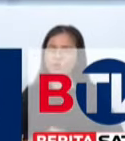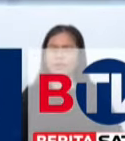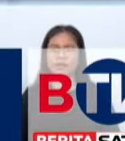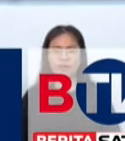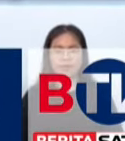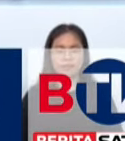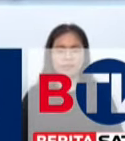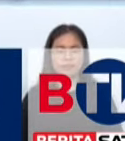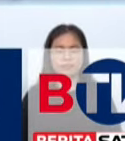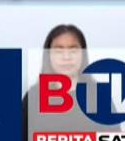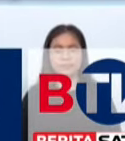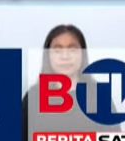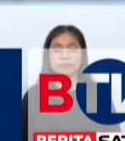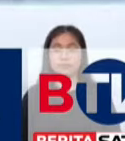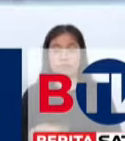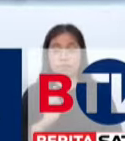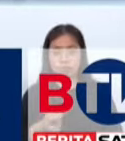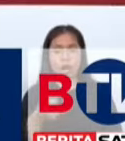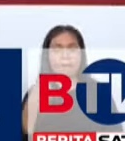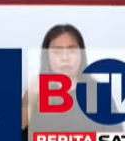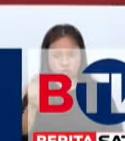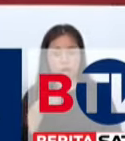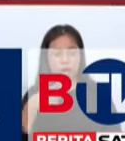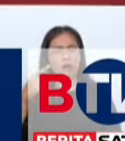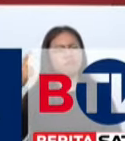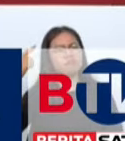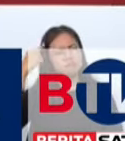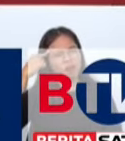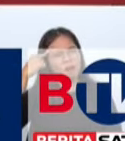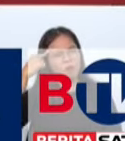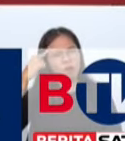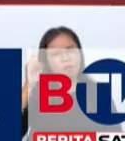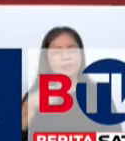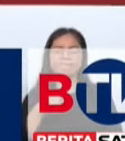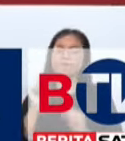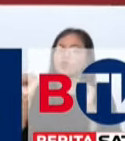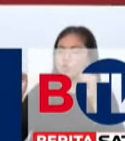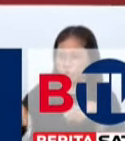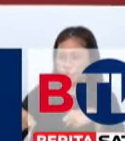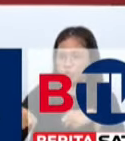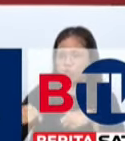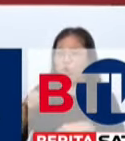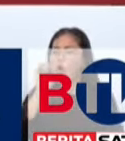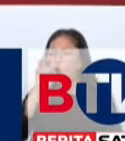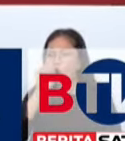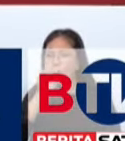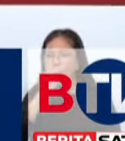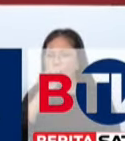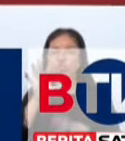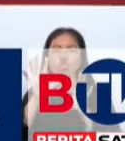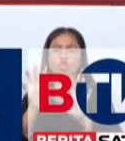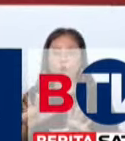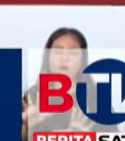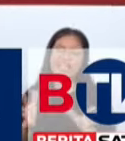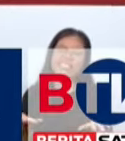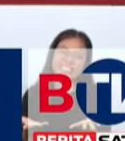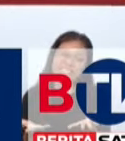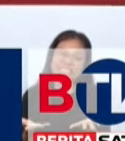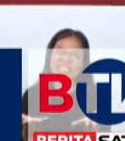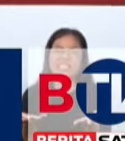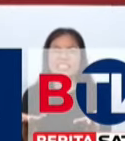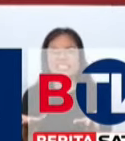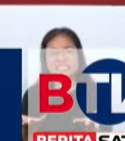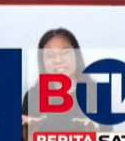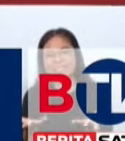kalau benar masuk akal saya setuju kalau ngomong ngomong ngomong ya